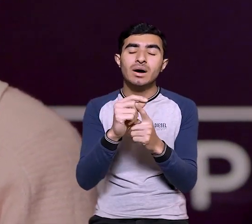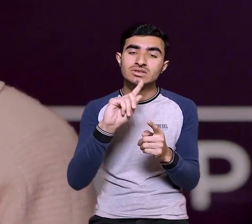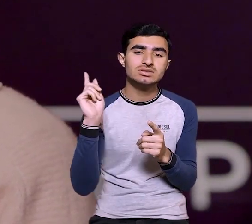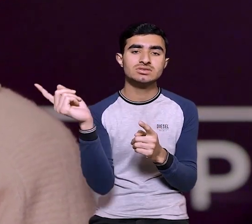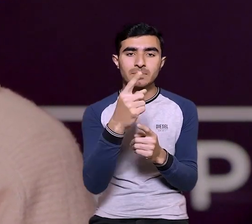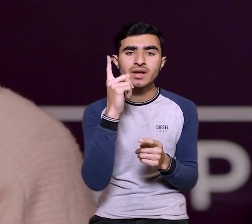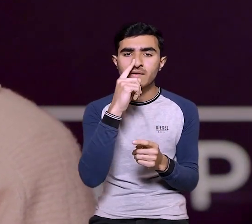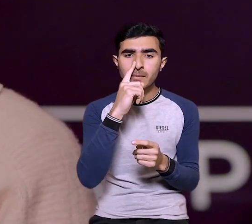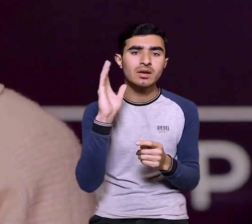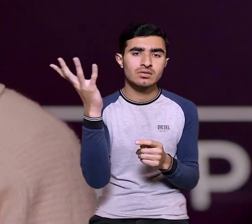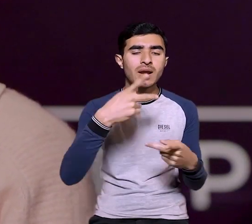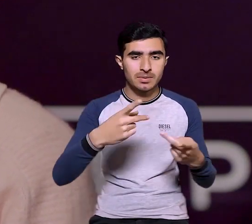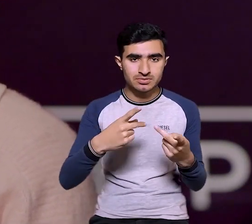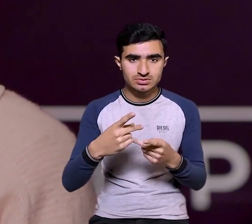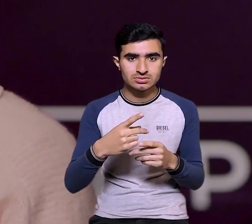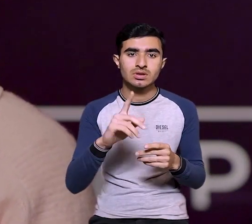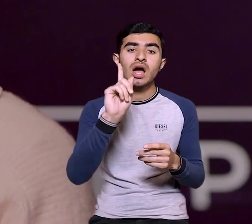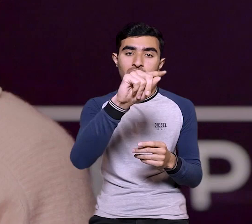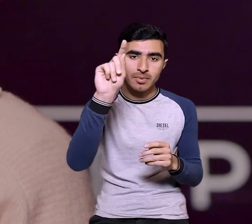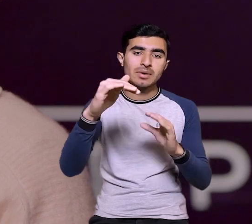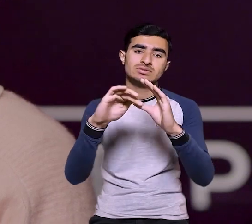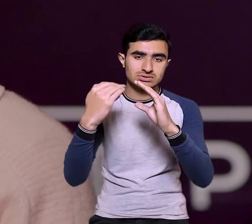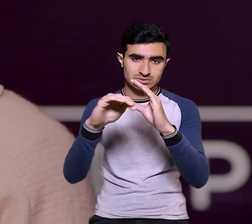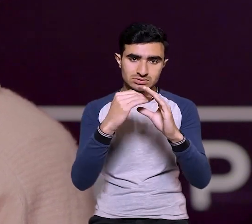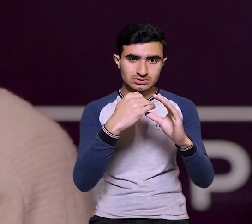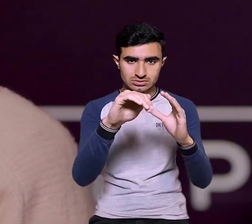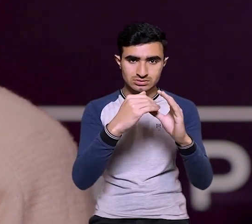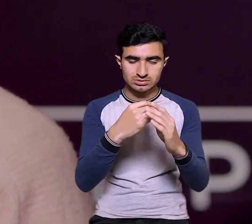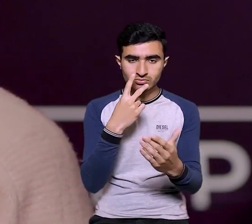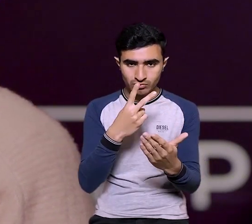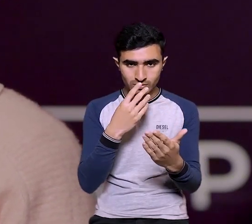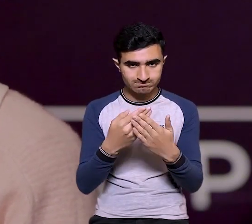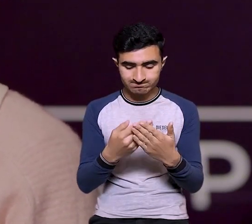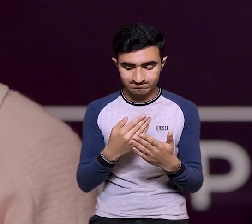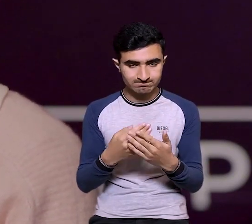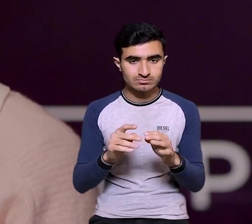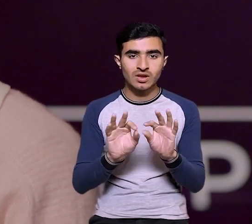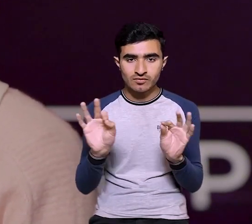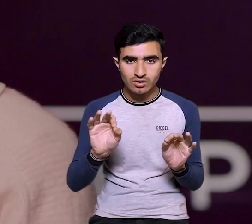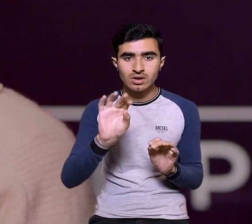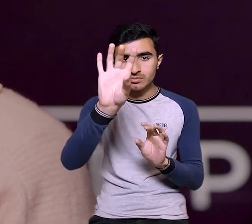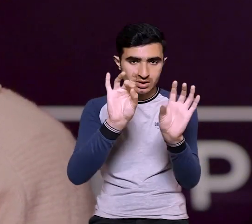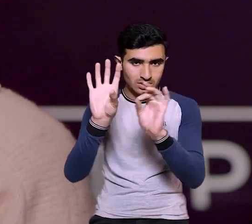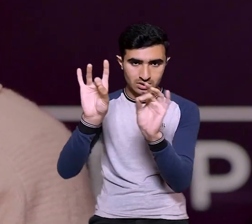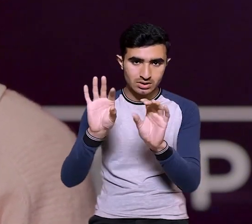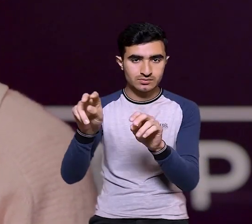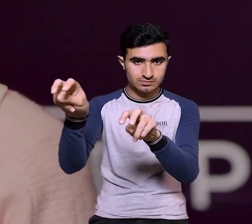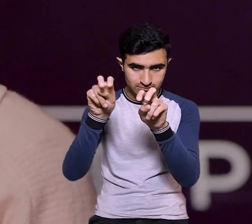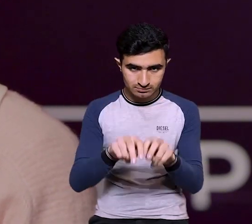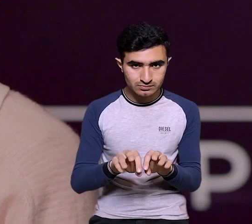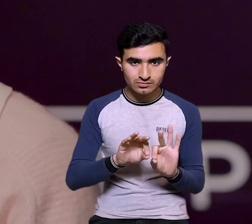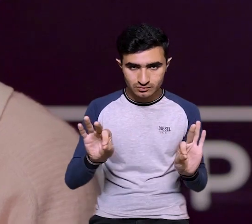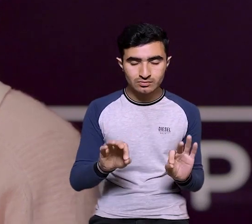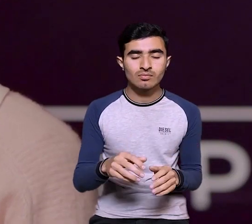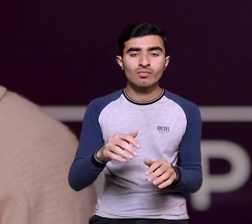है जिसको सिलेक्ट करती है कि किसको अवार्ड, मतलब कौन बेस्ट है. सारे बहुत अच्छे हैं हमारे लिए तो, लेकिन ऑब्वियसली देयर इज़ अ क्राइटेरिया.